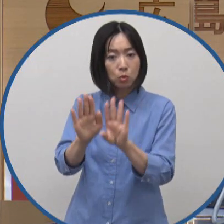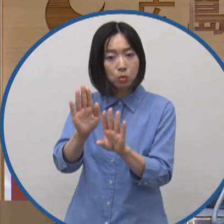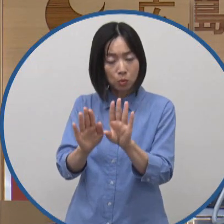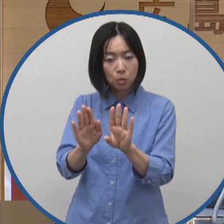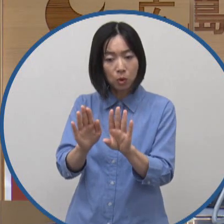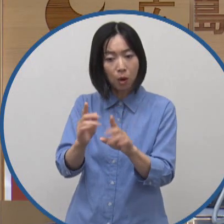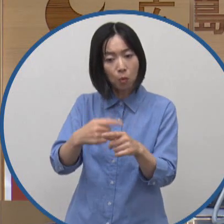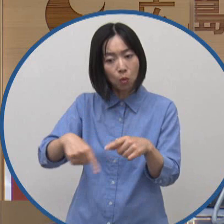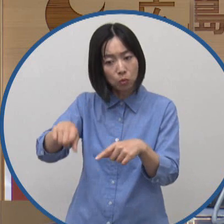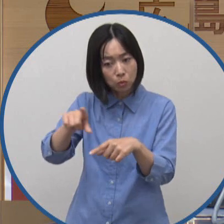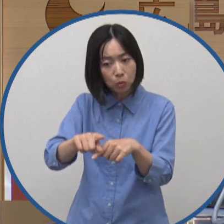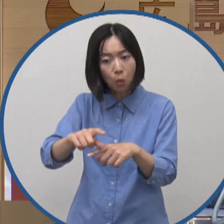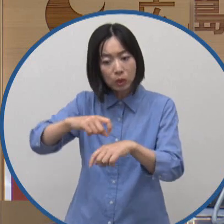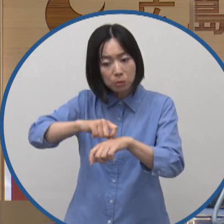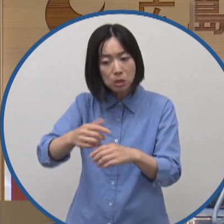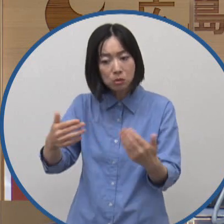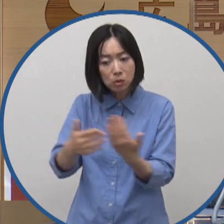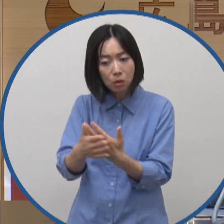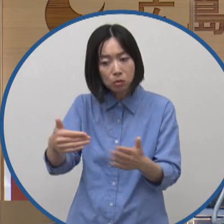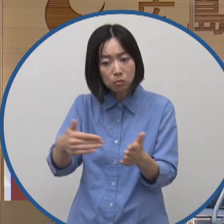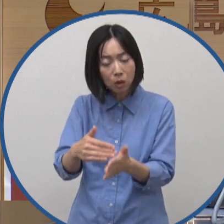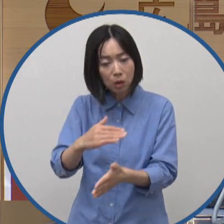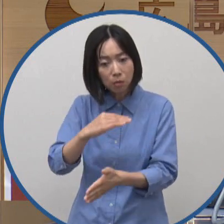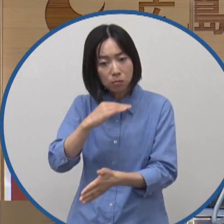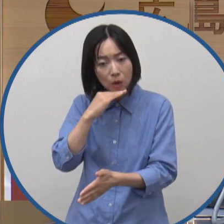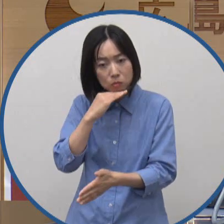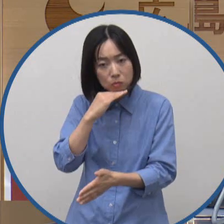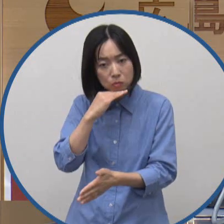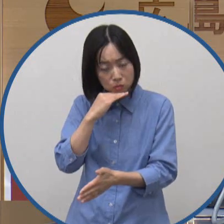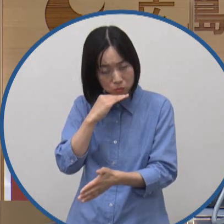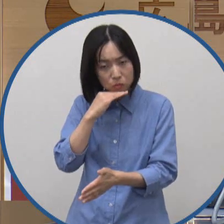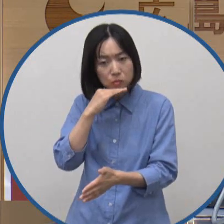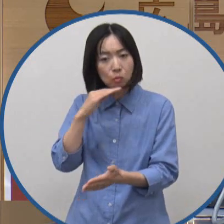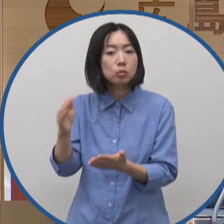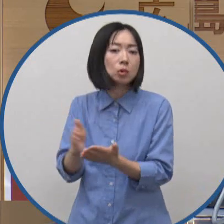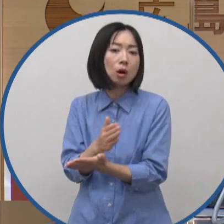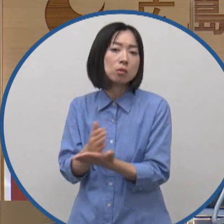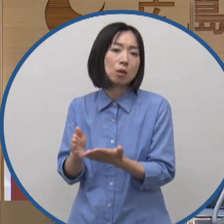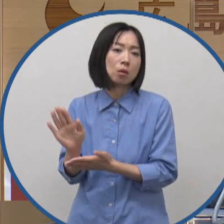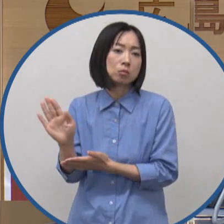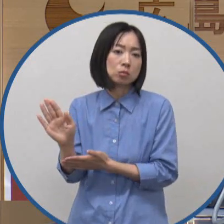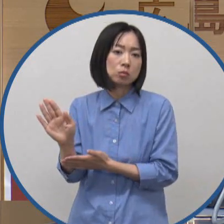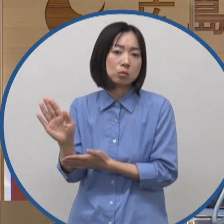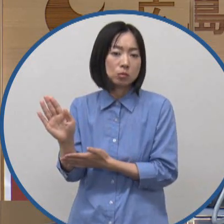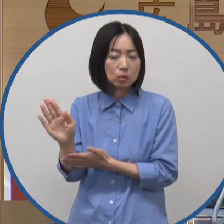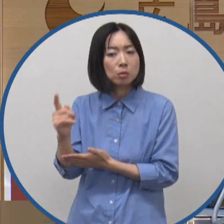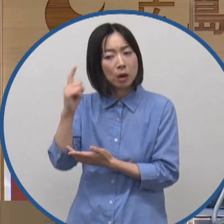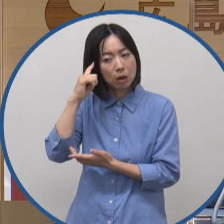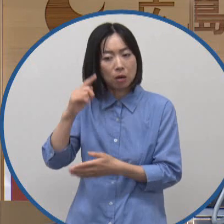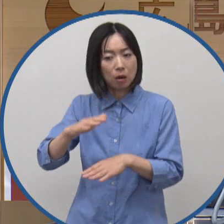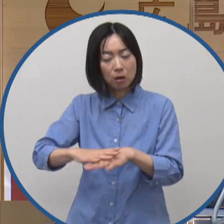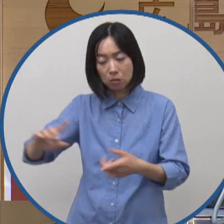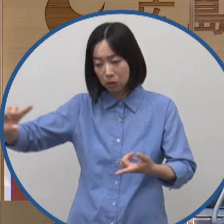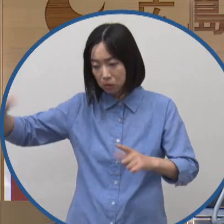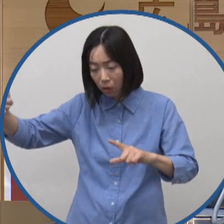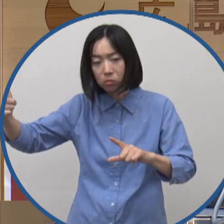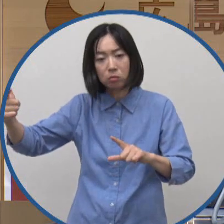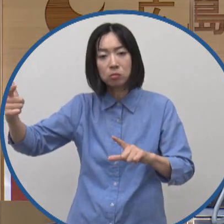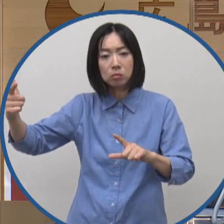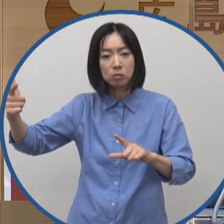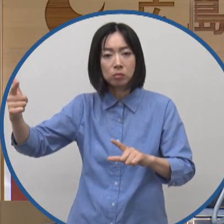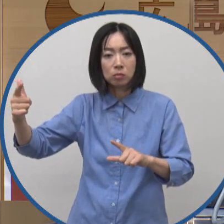より厳しくなる状況まで増すという、そういうご判断で、ここは埋め難い溝があるなというふうに思っています。